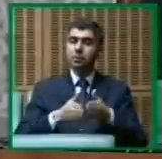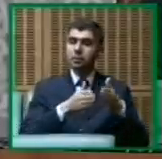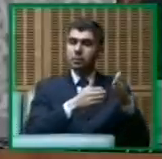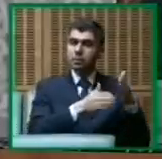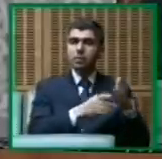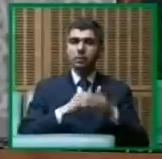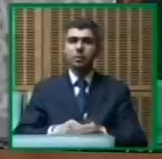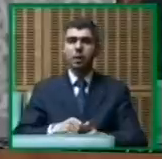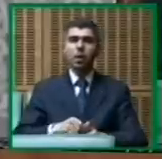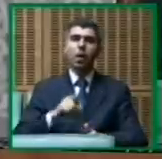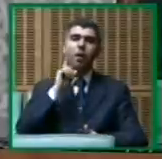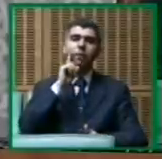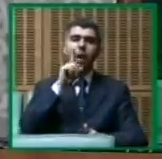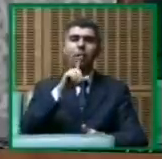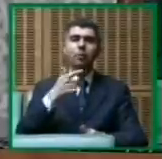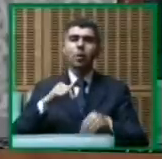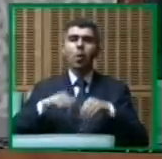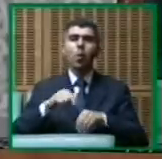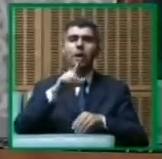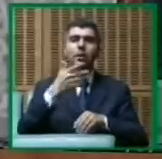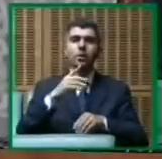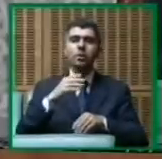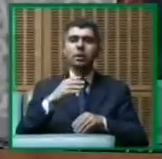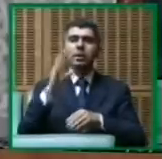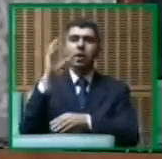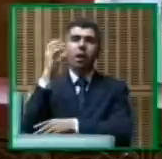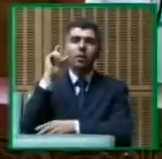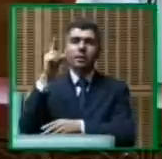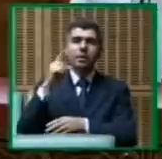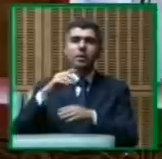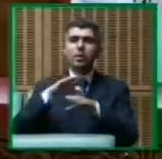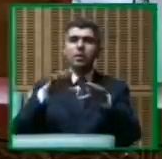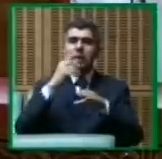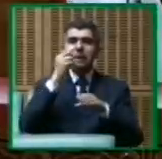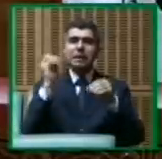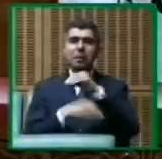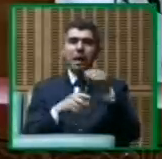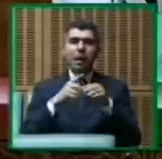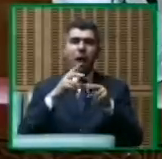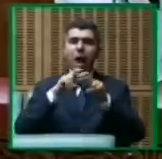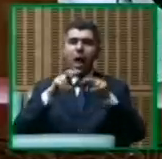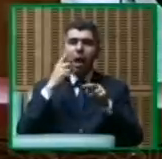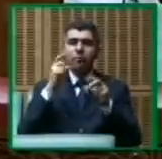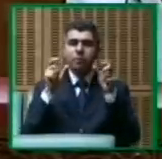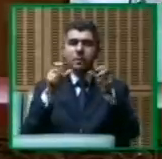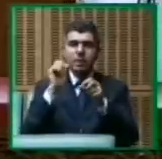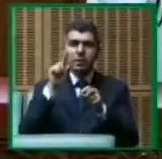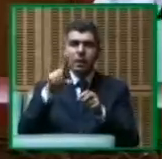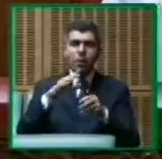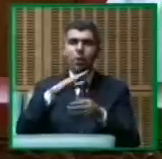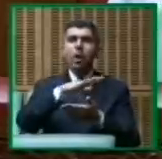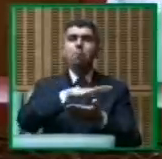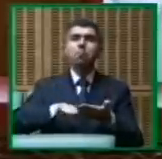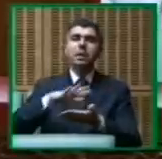الموجه للسيده الوزيره المكلفه بالبيئه حول انعدام مراقبه مطارح النفايات بالمجال الحضري